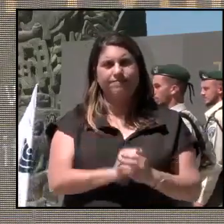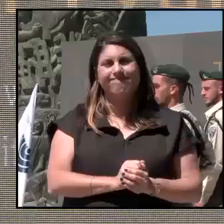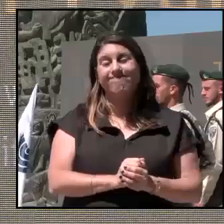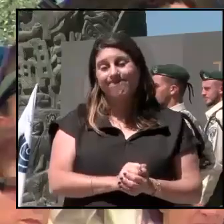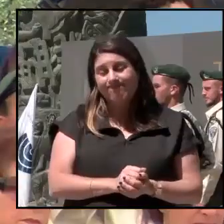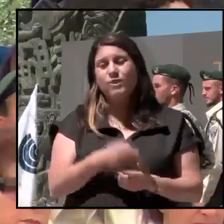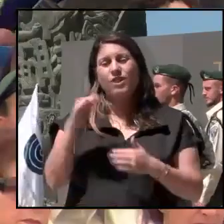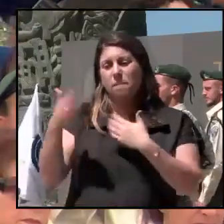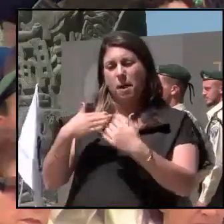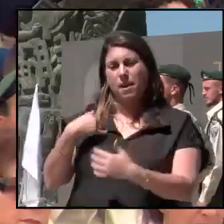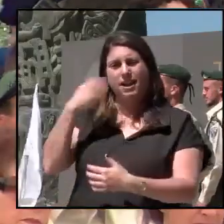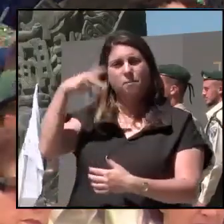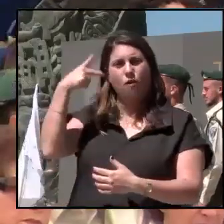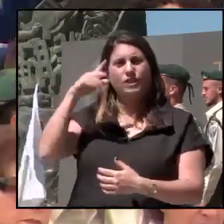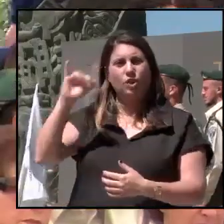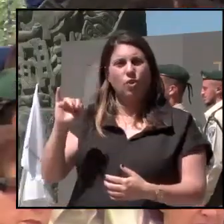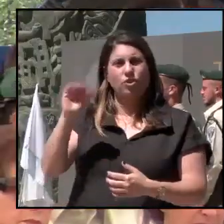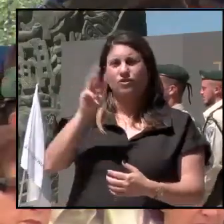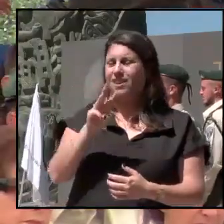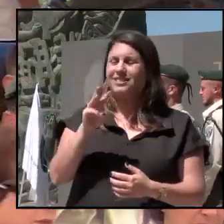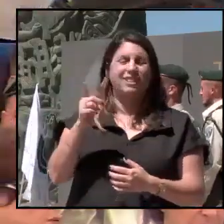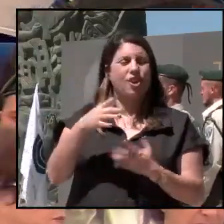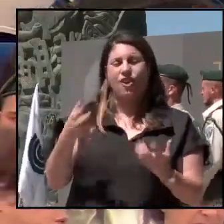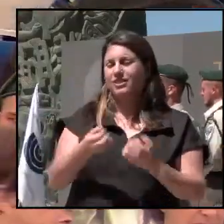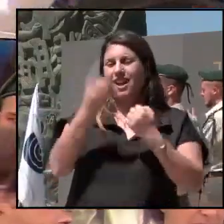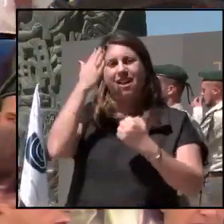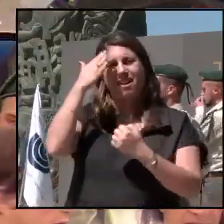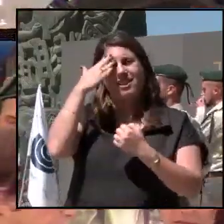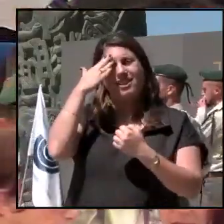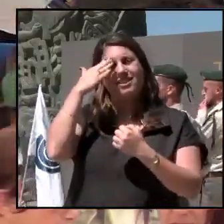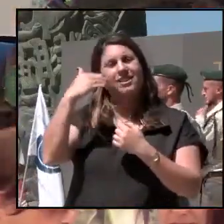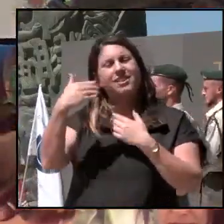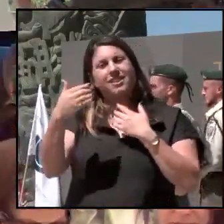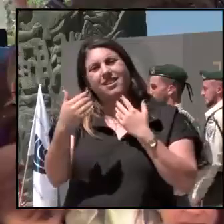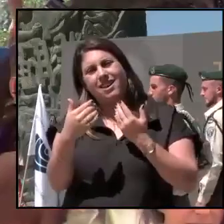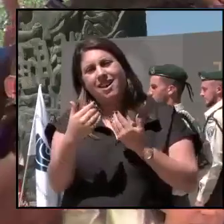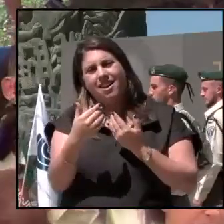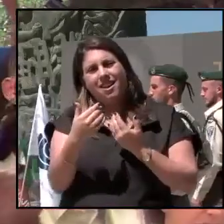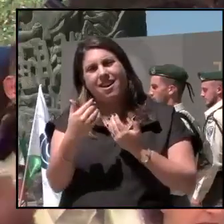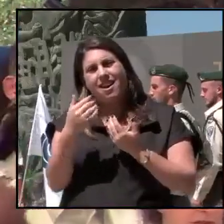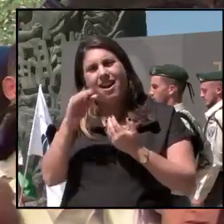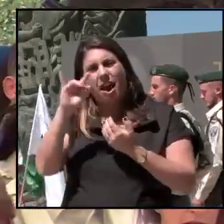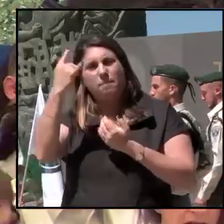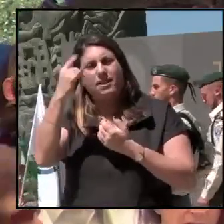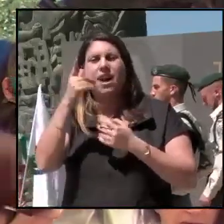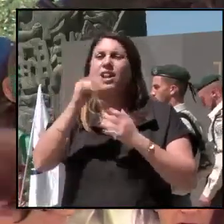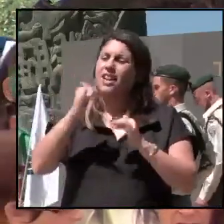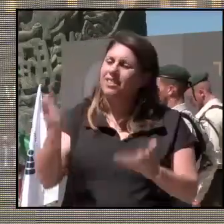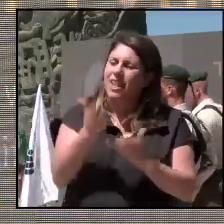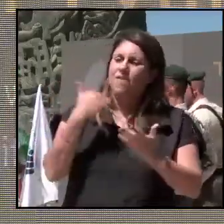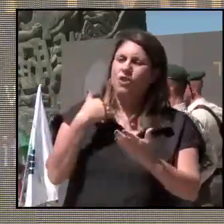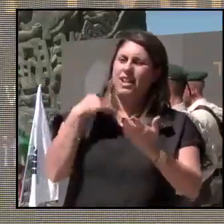ברשות בעלי פרופסור יהושע שוורץ, שלא זכה להכיר את חמיו יחזקאל טידור, אבל דחף אותי לכתוב ספר